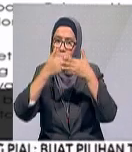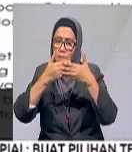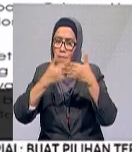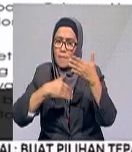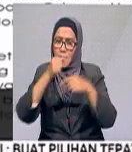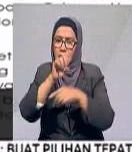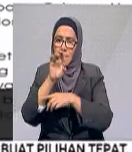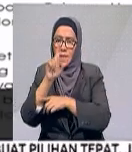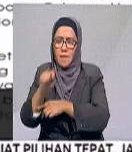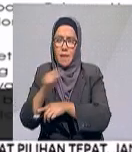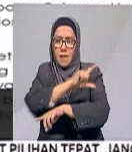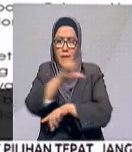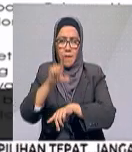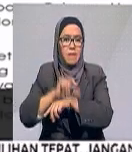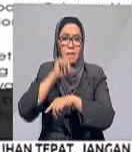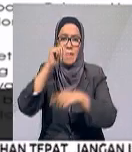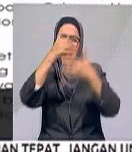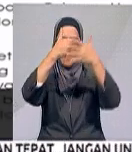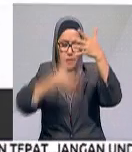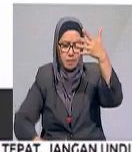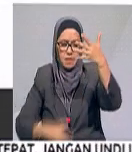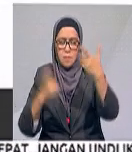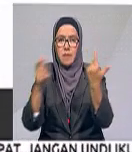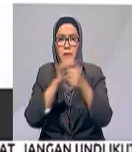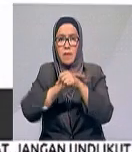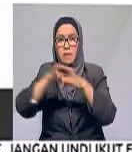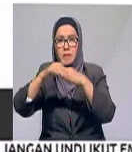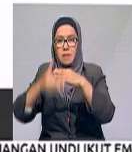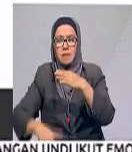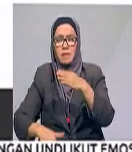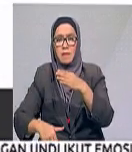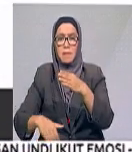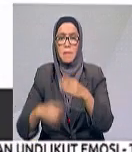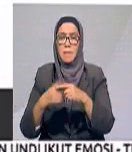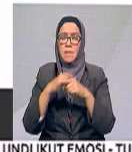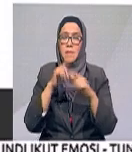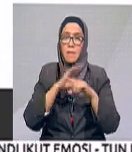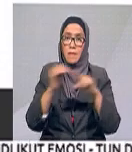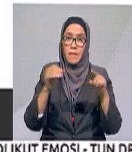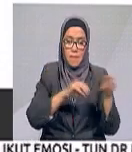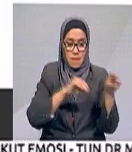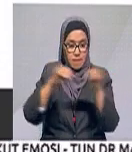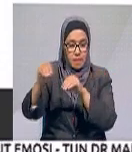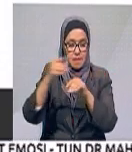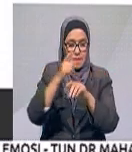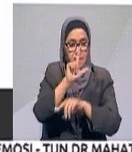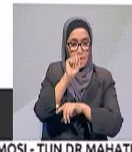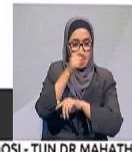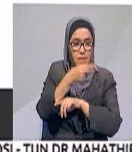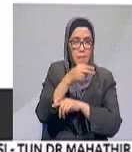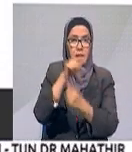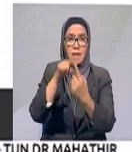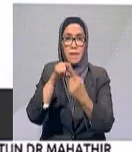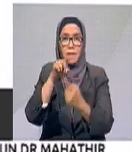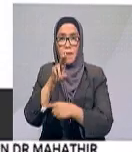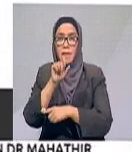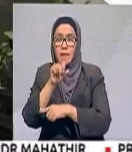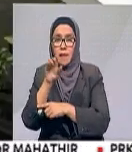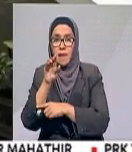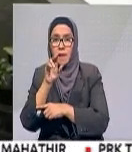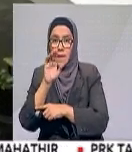telah selesai pada Disember tahun lalu. Pemindahan dilakukan dari LTH kepada UJSB sebagai pertukaran